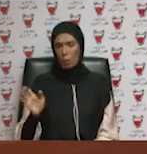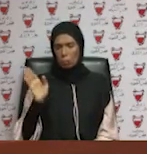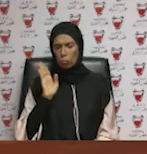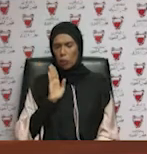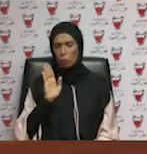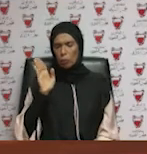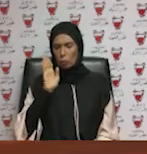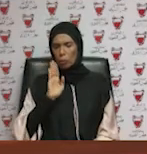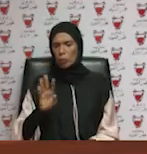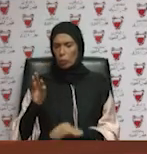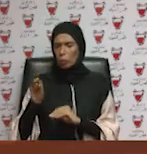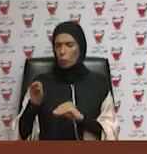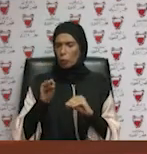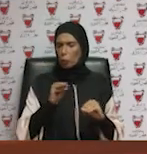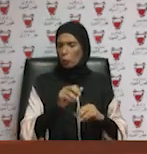والتعليم والمعرفة